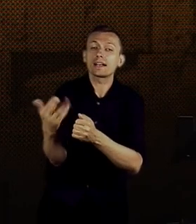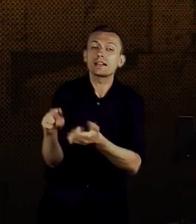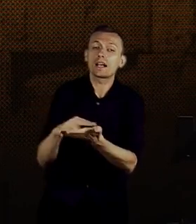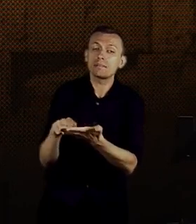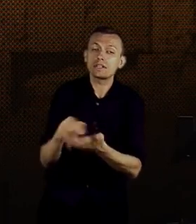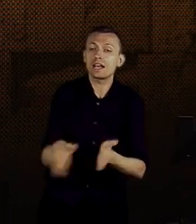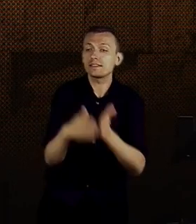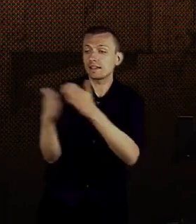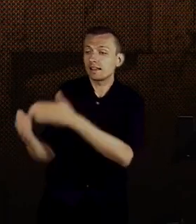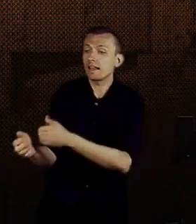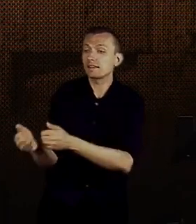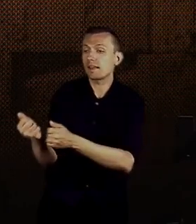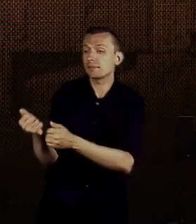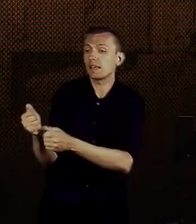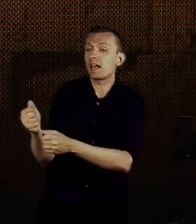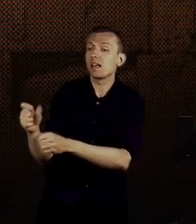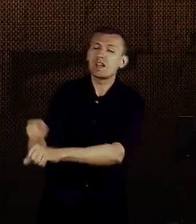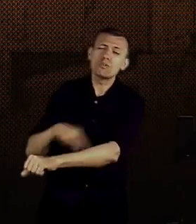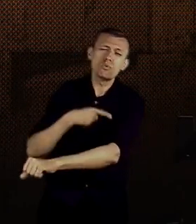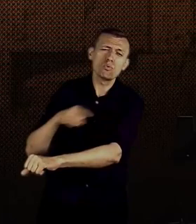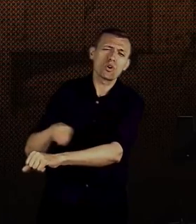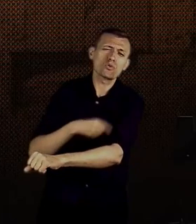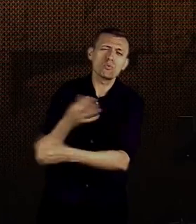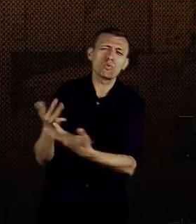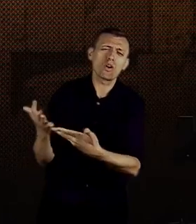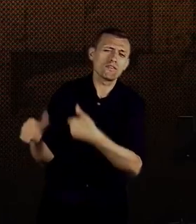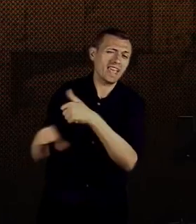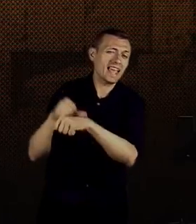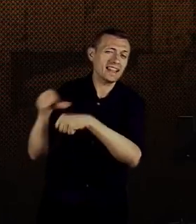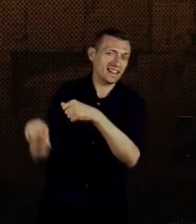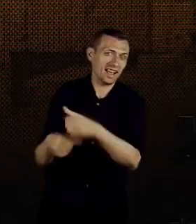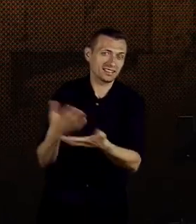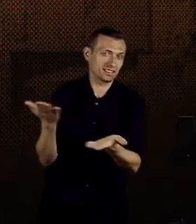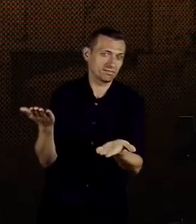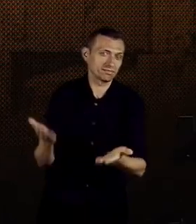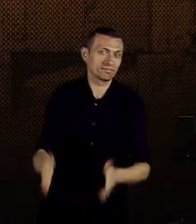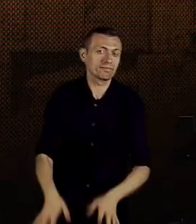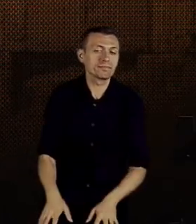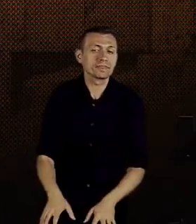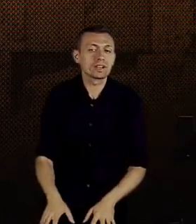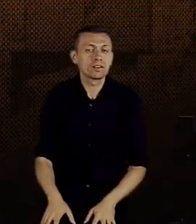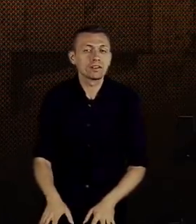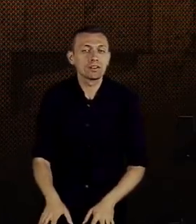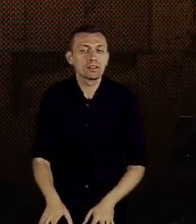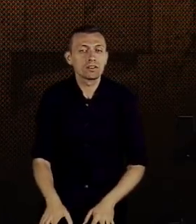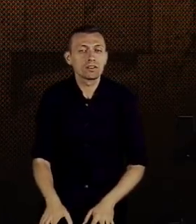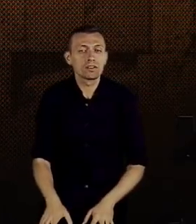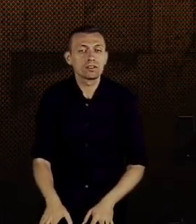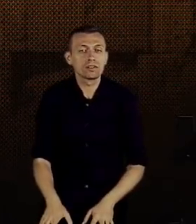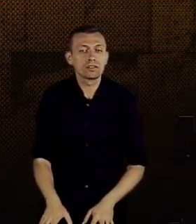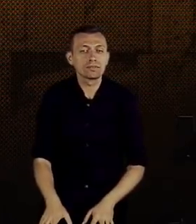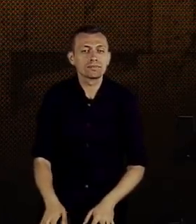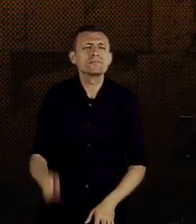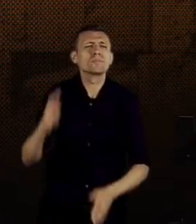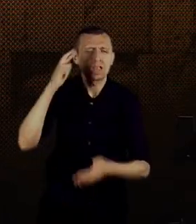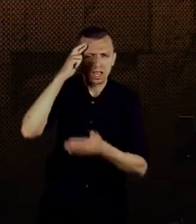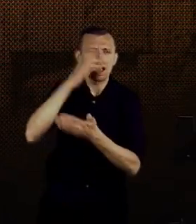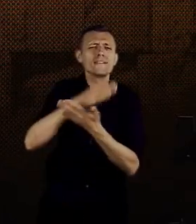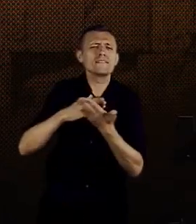To, co jest pewne i co należy przyjąć wiarą, to to, że dzięki Jezusowi